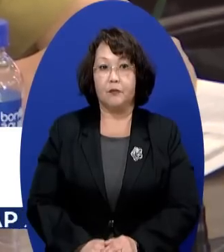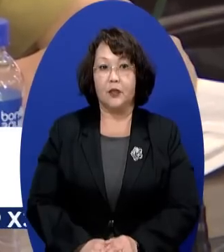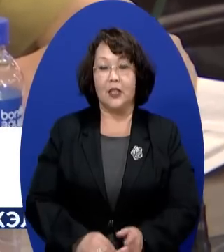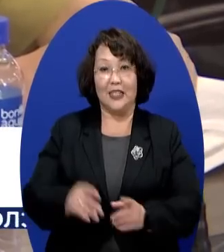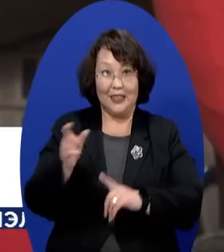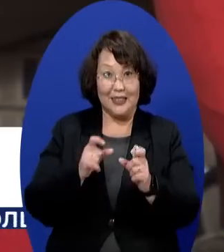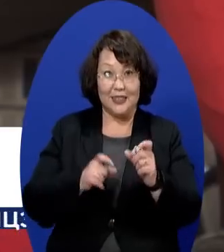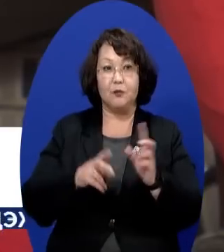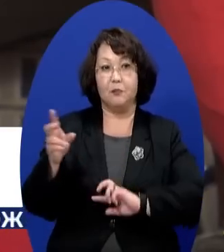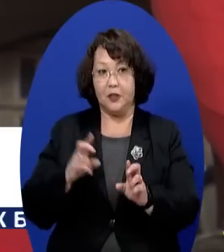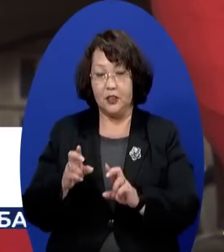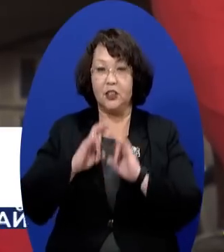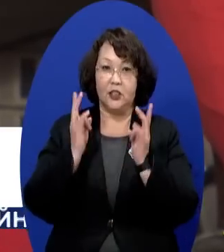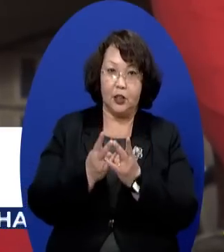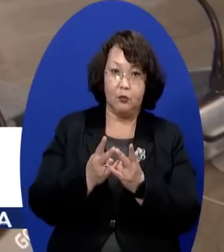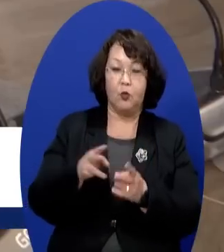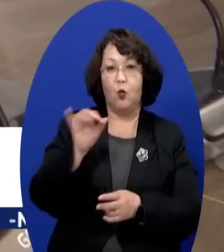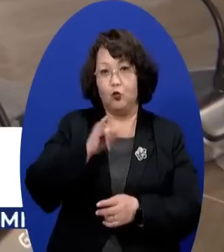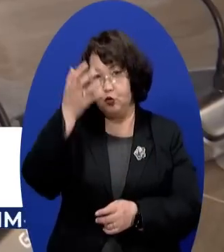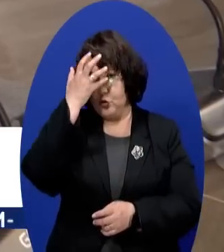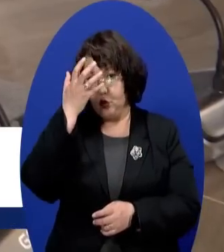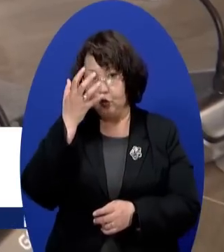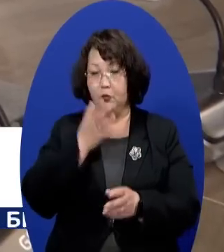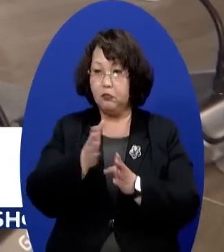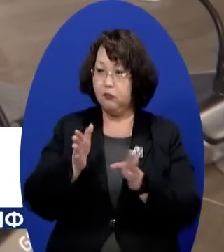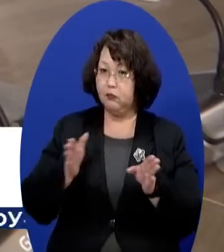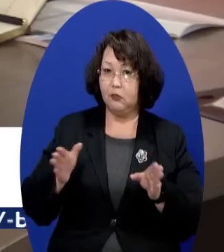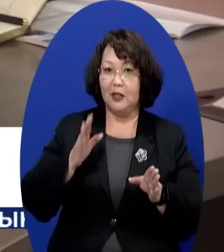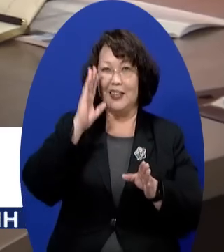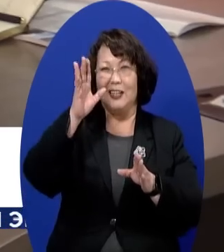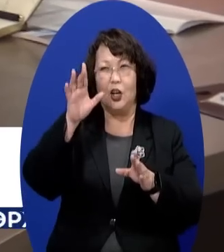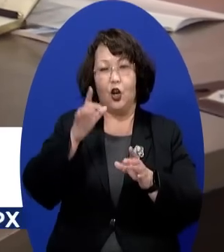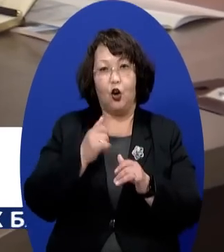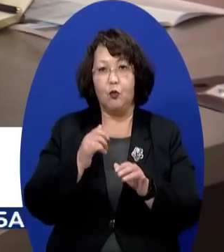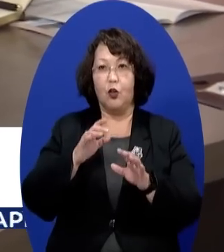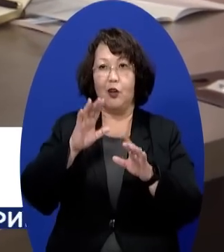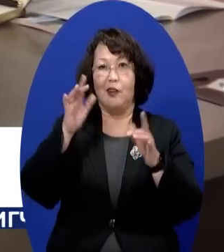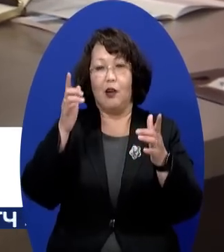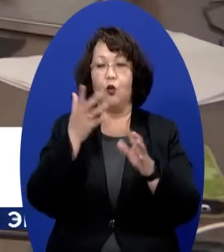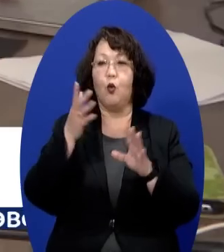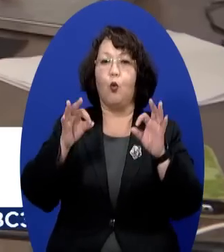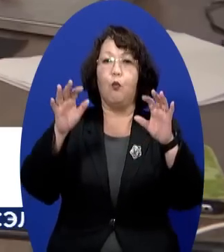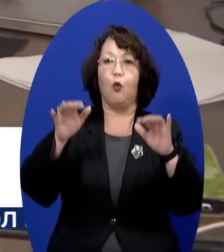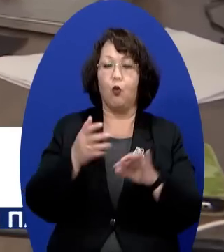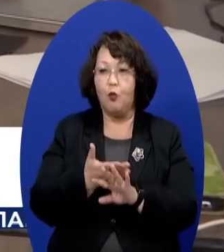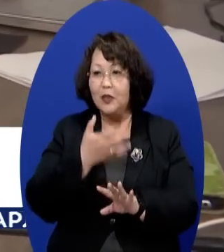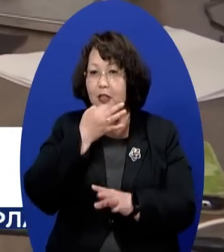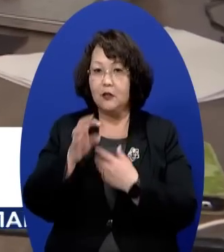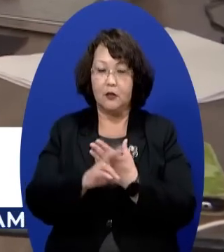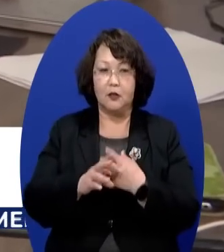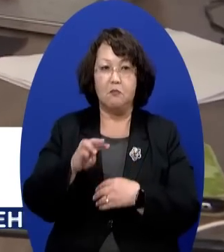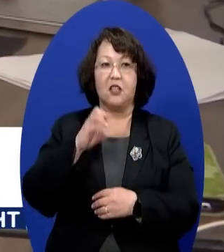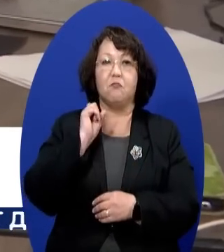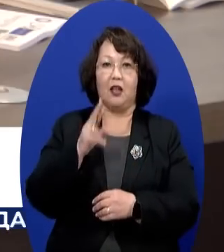Эдийн засаг, бизнесийн, нийгэм улс төрийн гэд бүхий салбар чиглэлийн эрсдлийг бууруулахад математикийн шинжлэх ухаан чухал ач холбогдолтойг хуралд